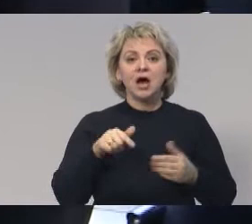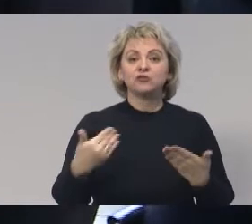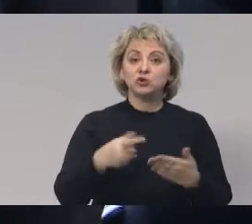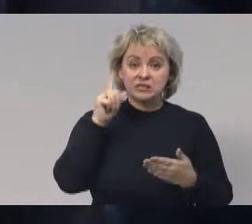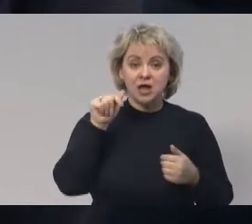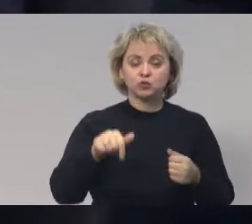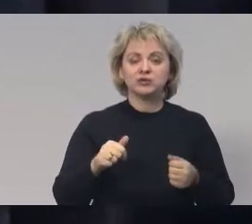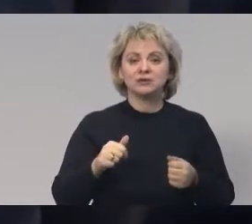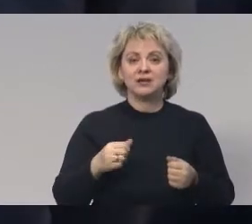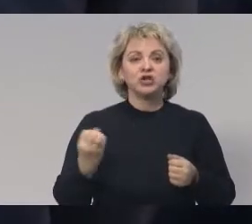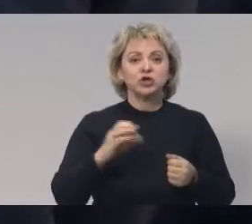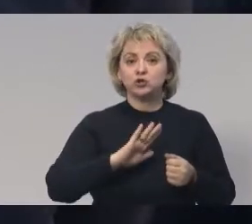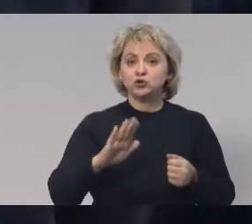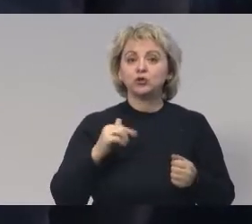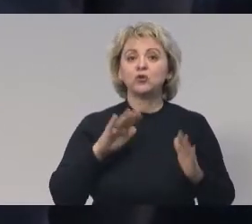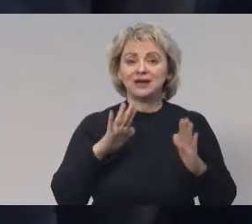нет?